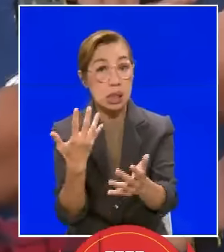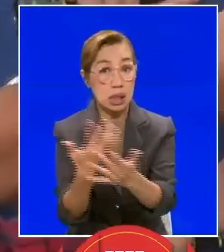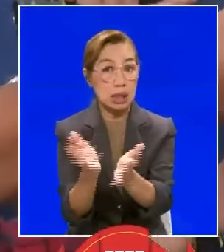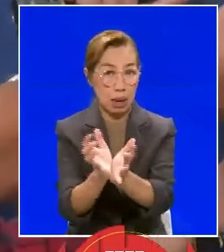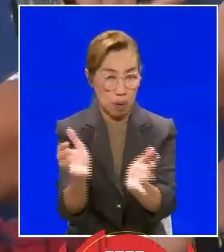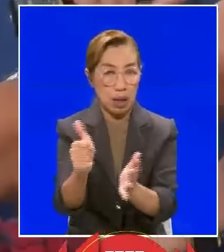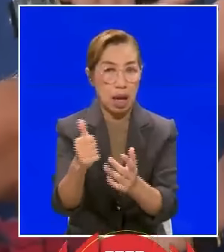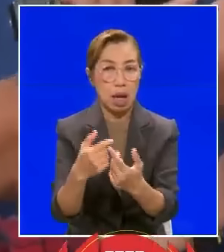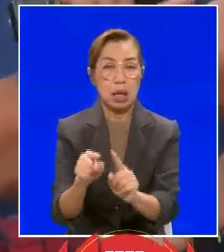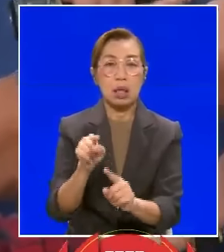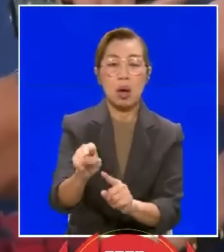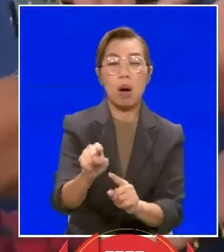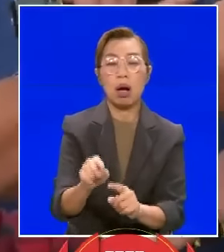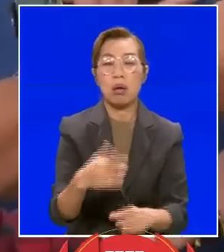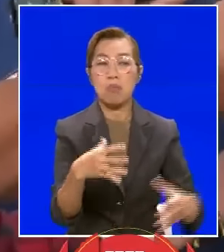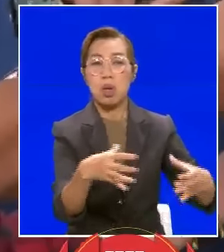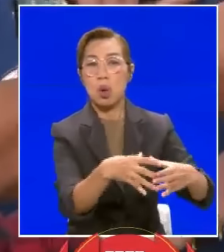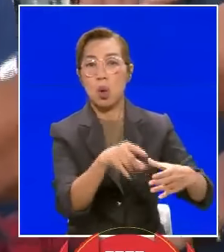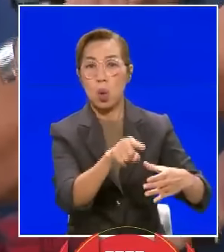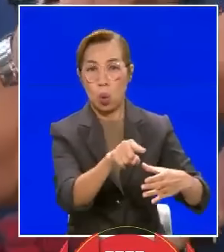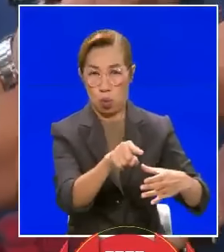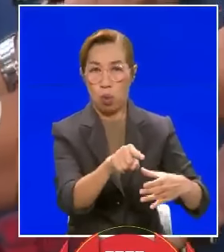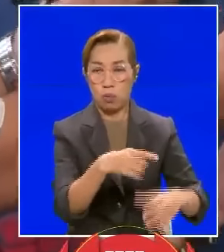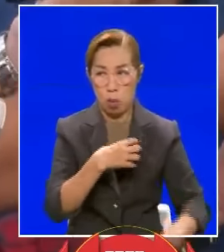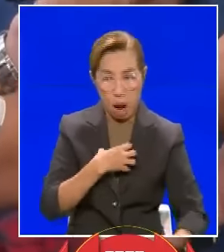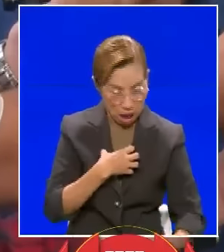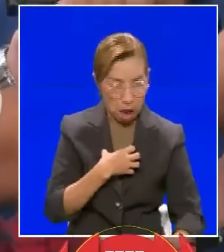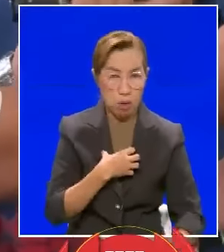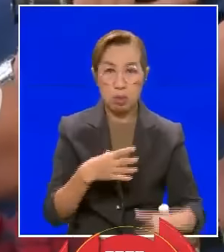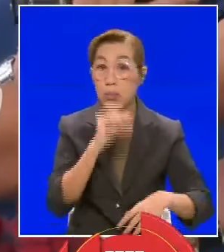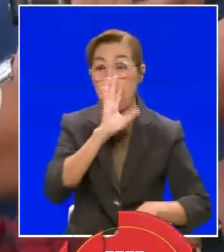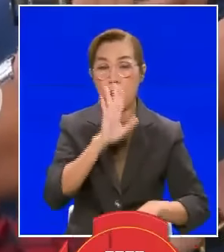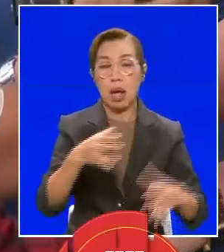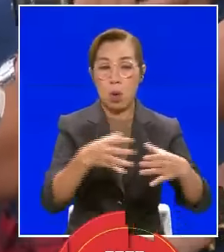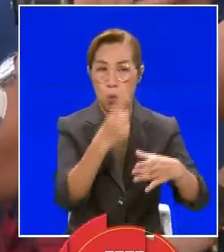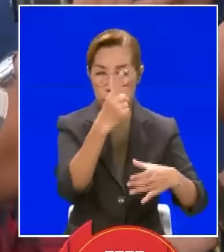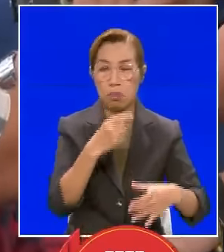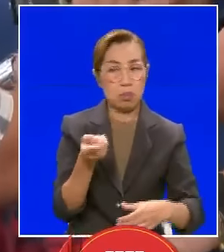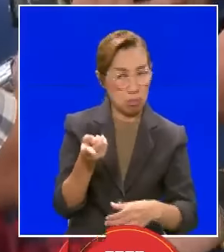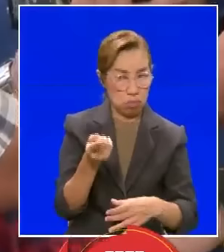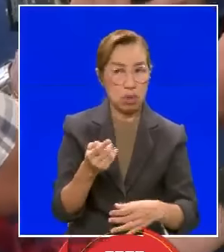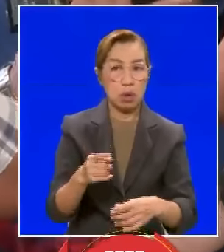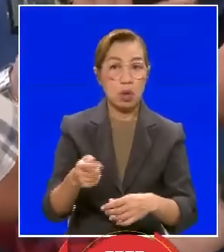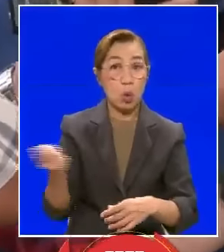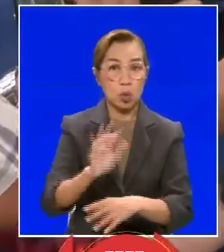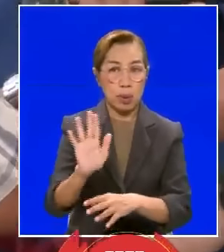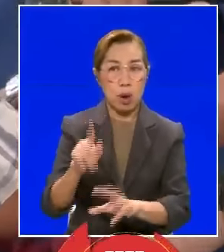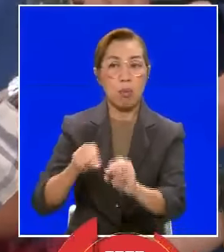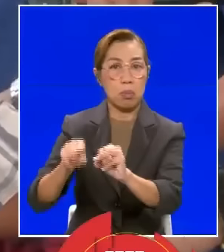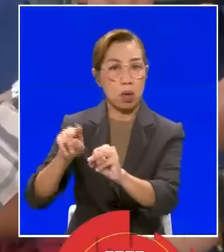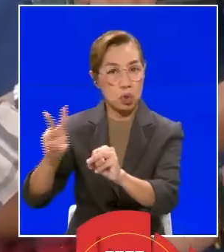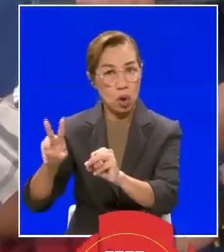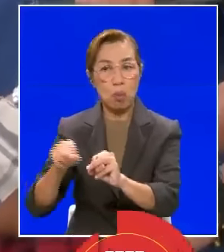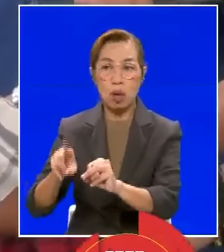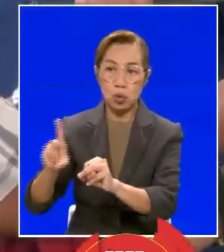ไม่บอกแล้วกันว่าพรรคไหนที่ค้านที่จะเอา112มาด้วยแต่ก็ยังมีการพูดคุยกันอยู่ในแนวทางซึ่งในส่วนของคุณสมคิดเองเนี่ยก็เ